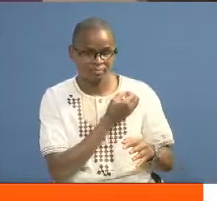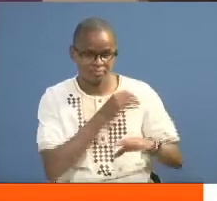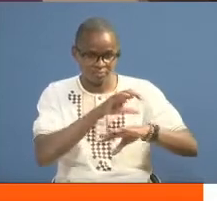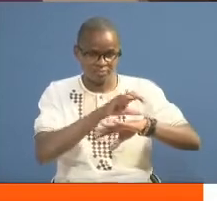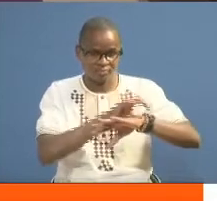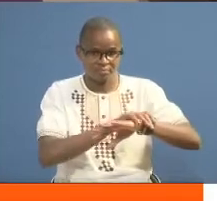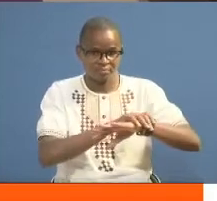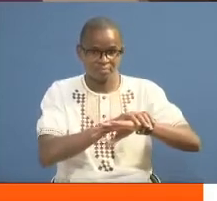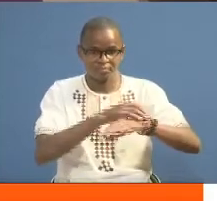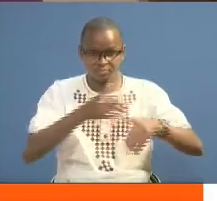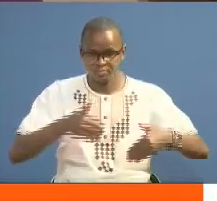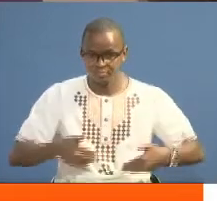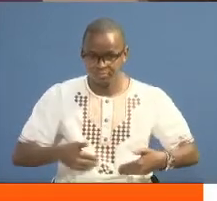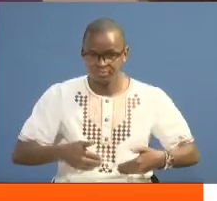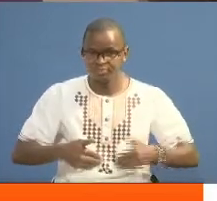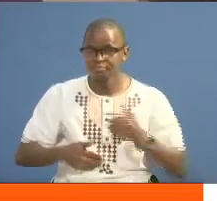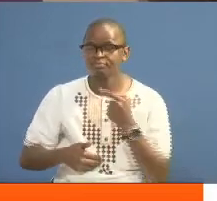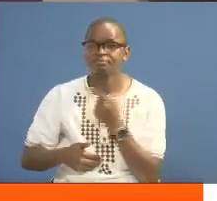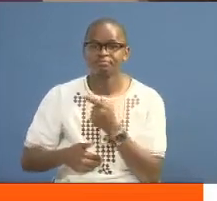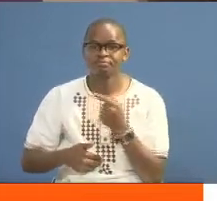tukipata vijana kama hao